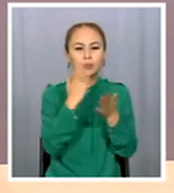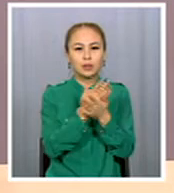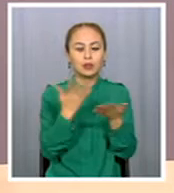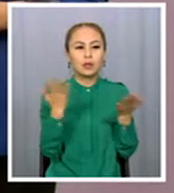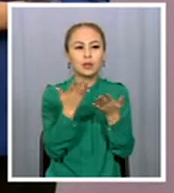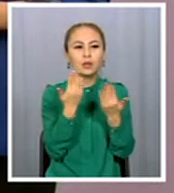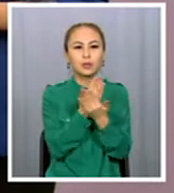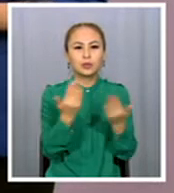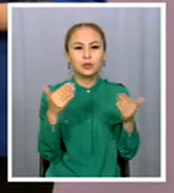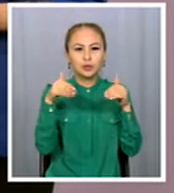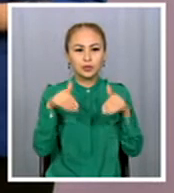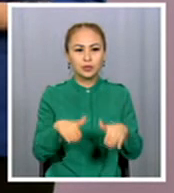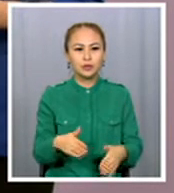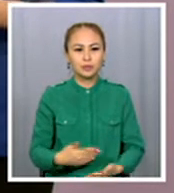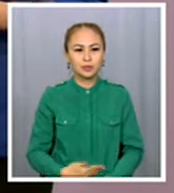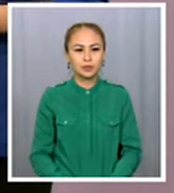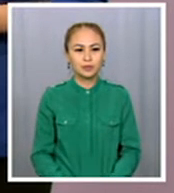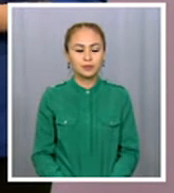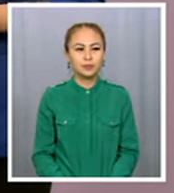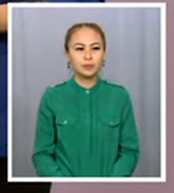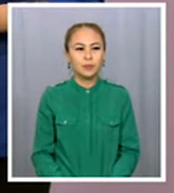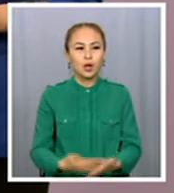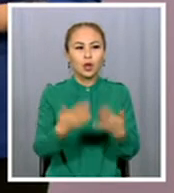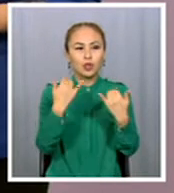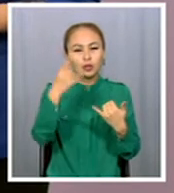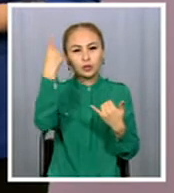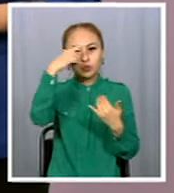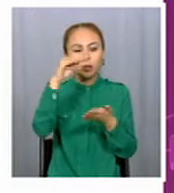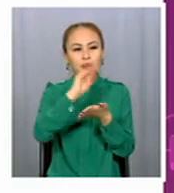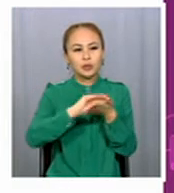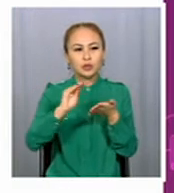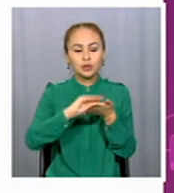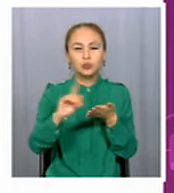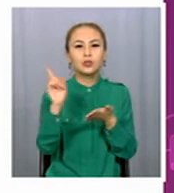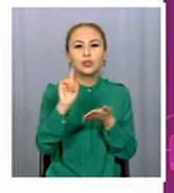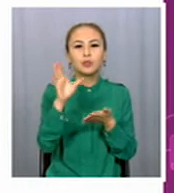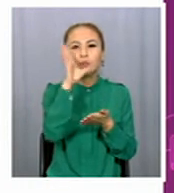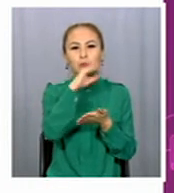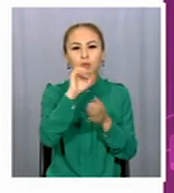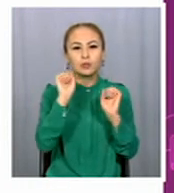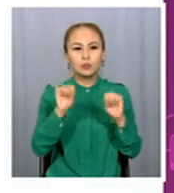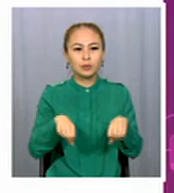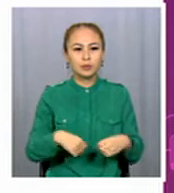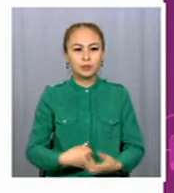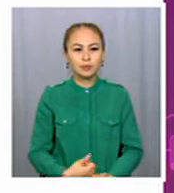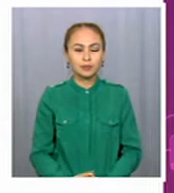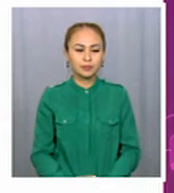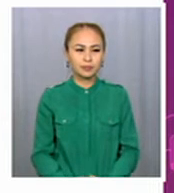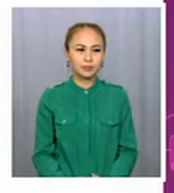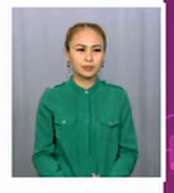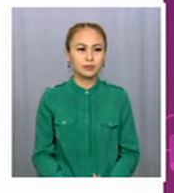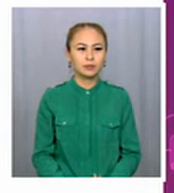шешемін. Балалар, жұмбақтың шешуі не болуы мүмкін? Ойланып көрейік.